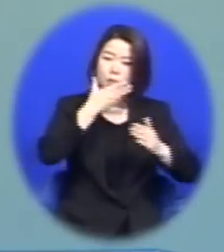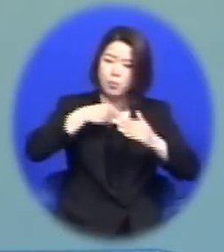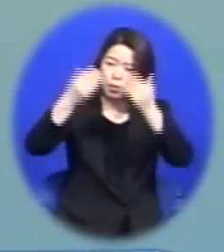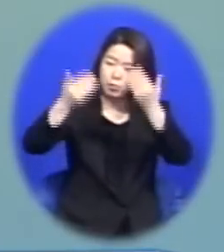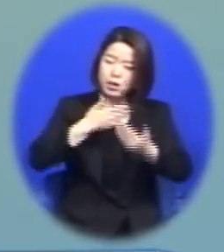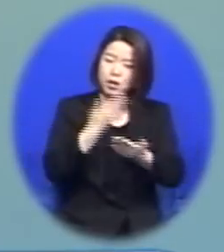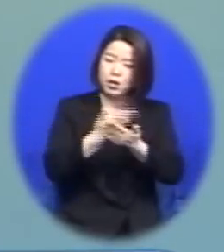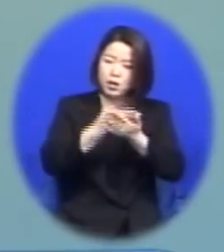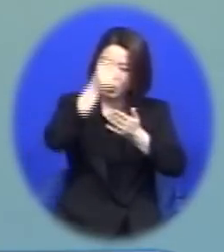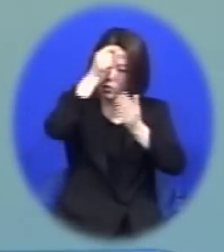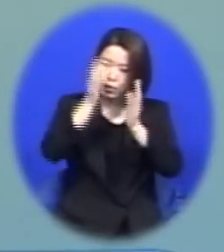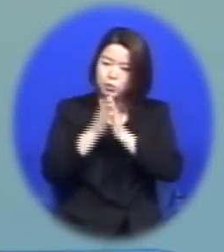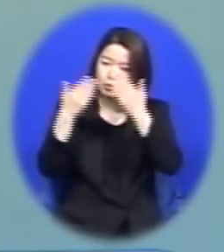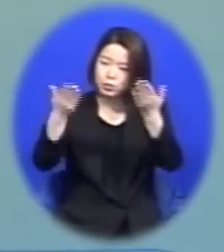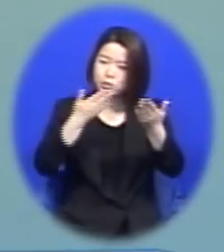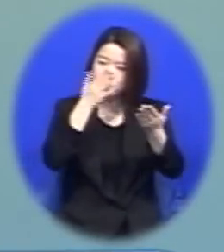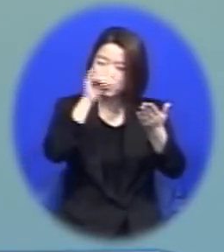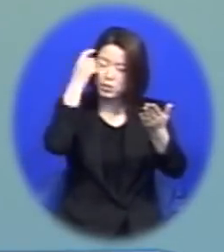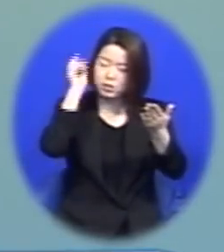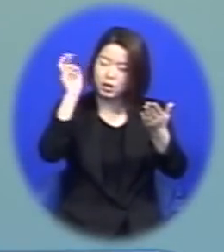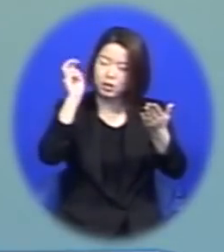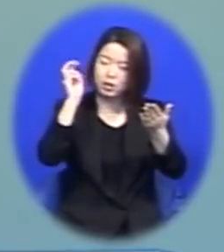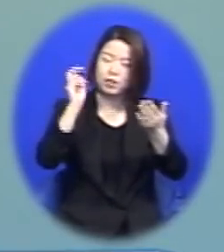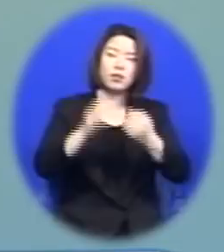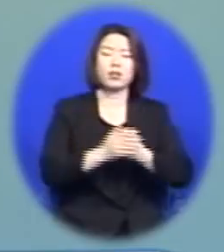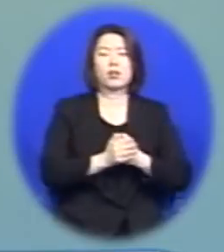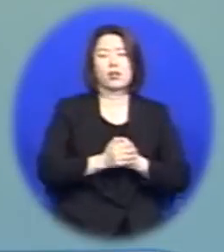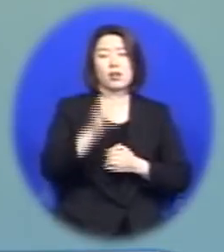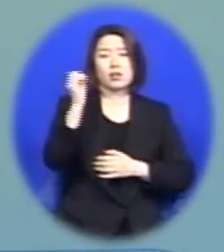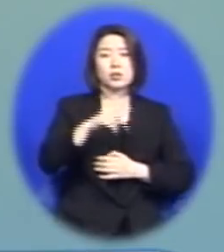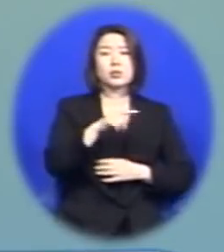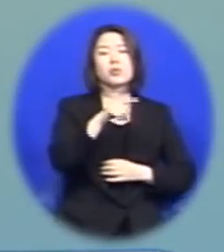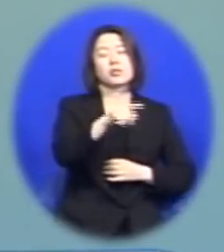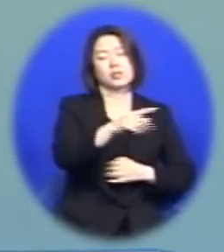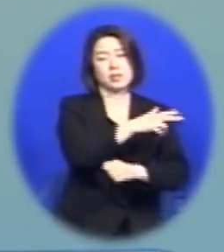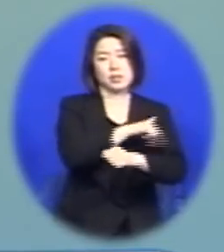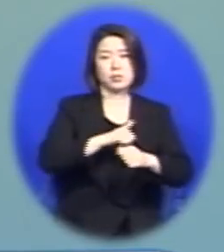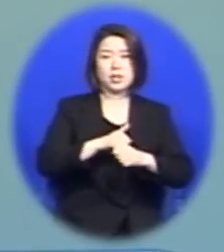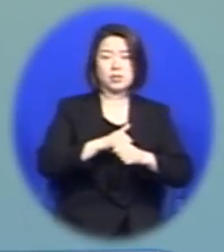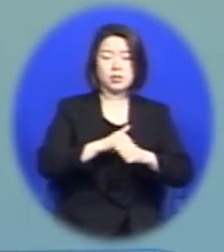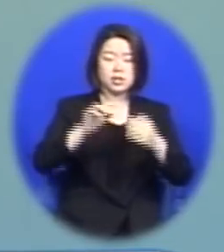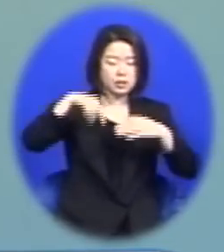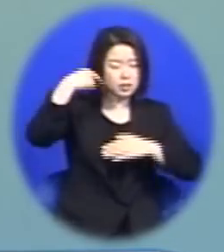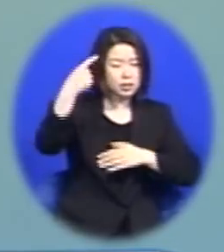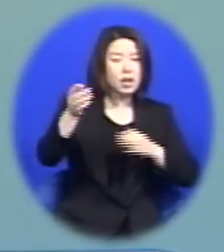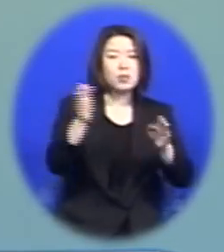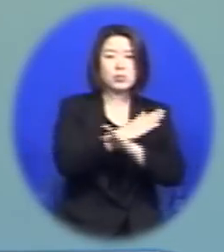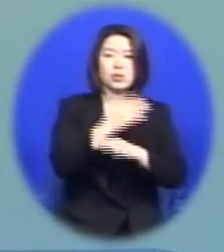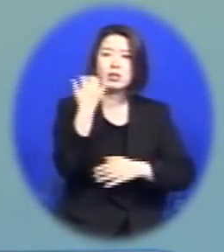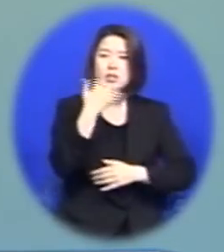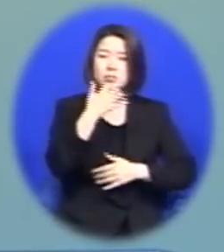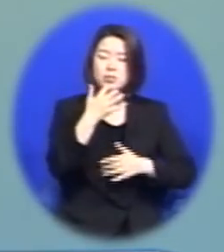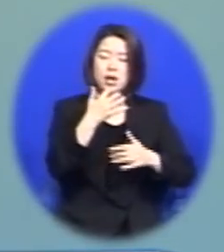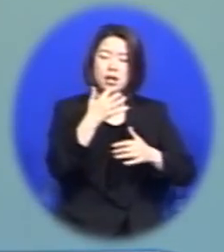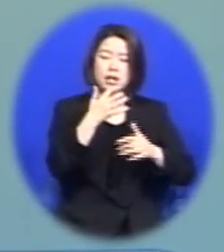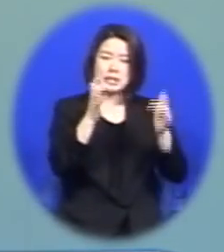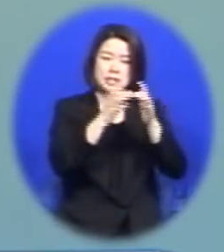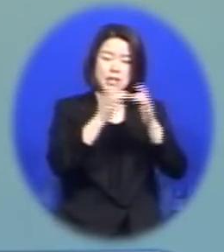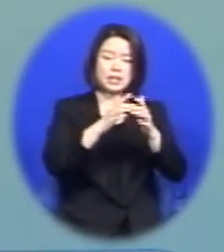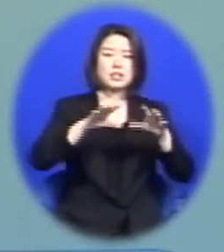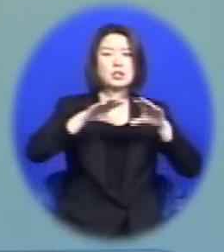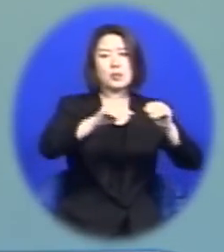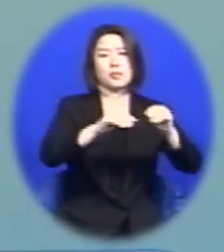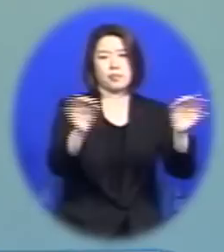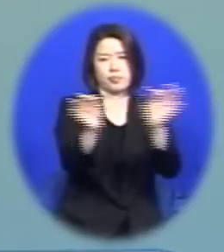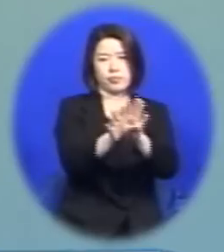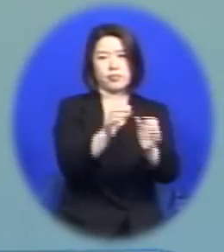기도할 수 있는 그리고 그분이 음란물을 정리 하셨어 이게 정말 무서운